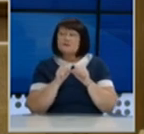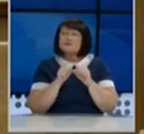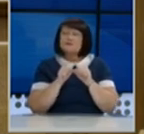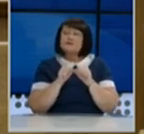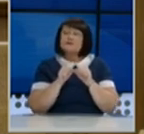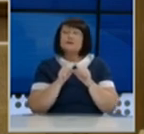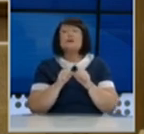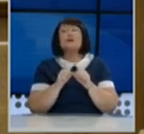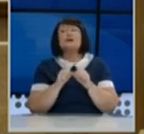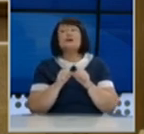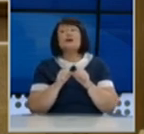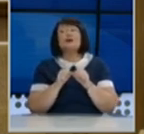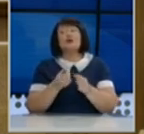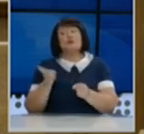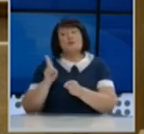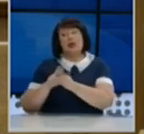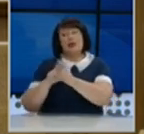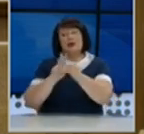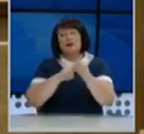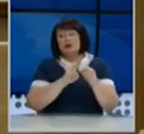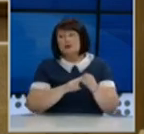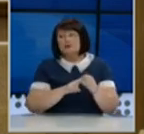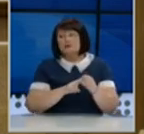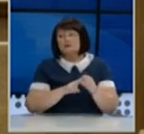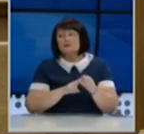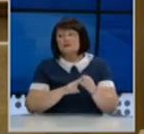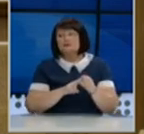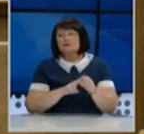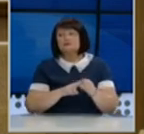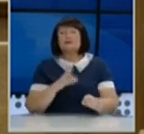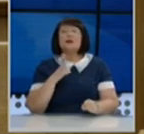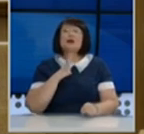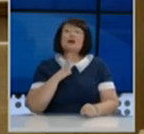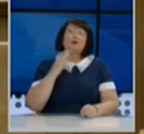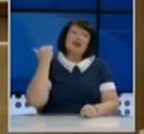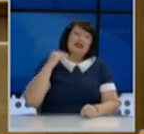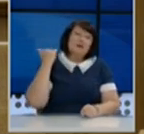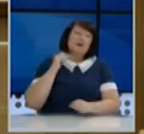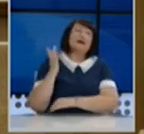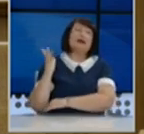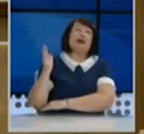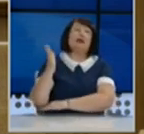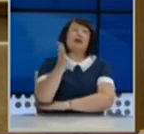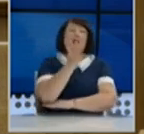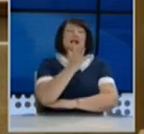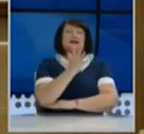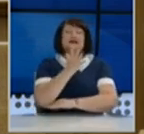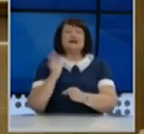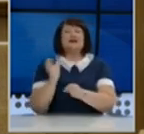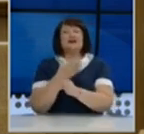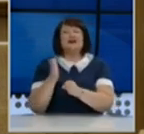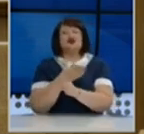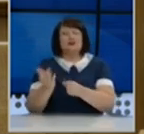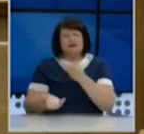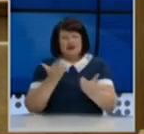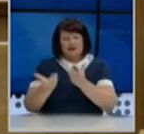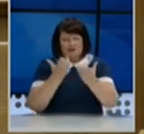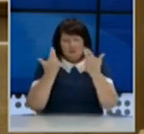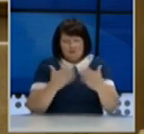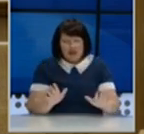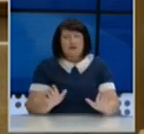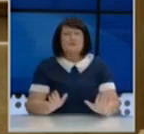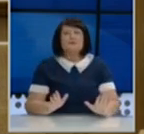που έχασαν τη ζωή τους. Έχουν θύματα τα δάση που κατακάηκαν.